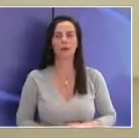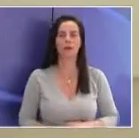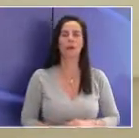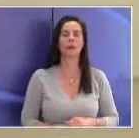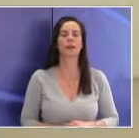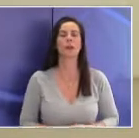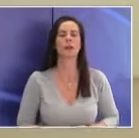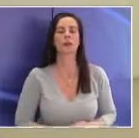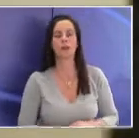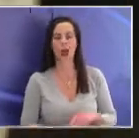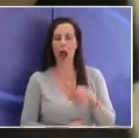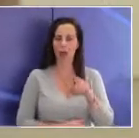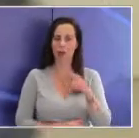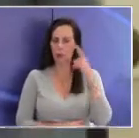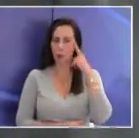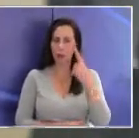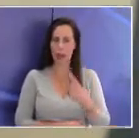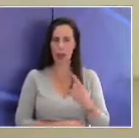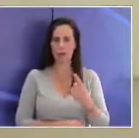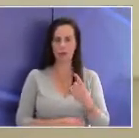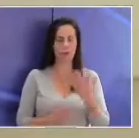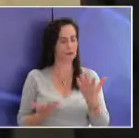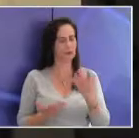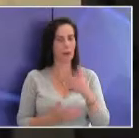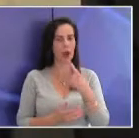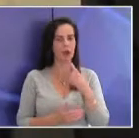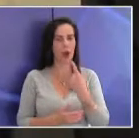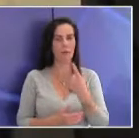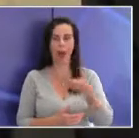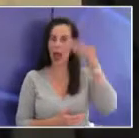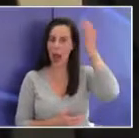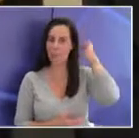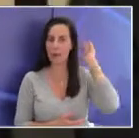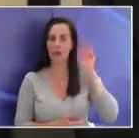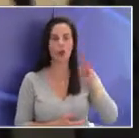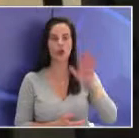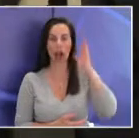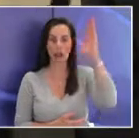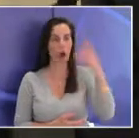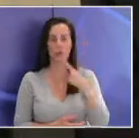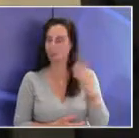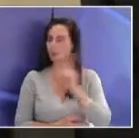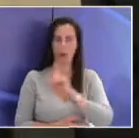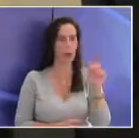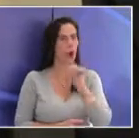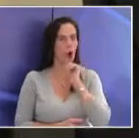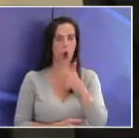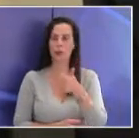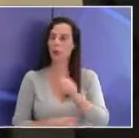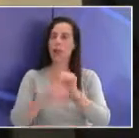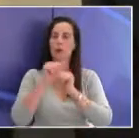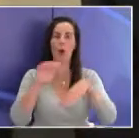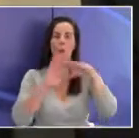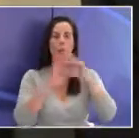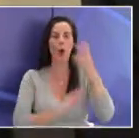טובים. את מעודכנת בהודעה האחרונה של יאיר לפיד על כך שהם לא מתכוונים לתמוך